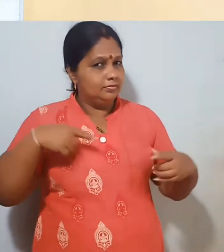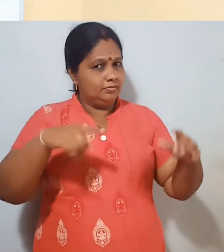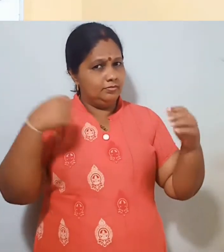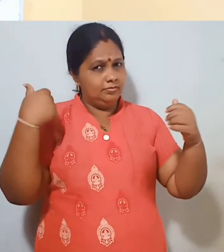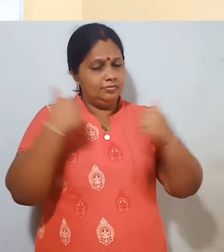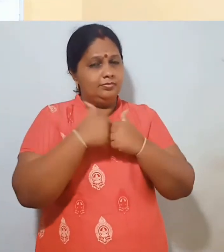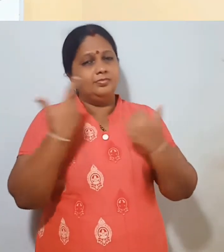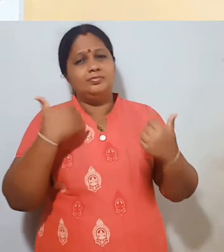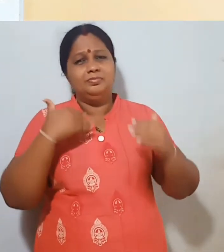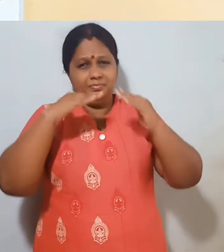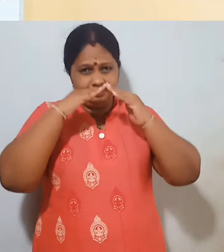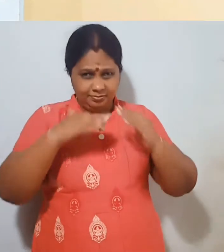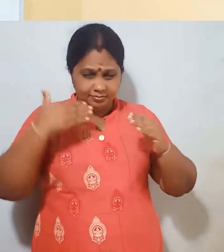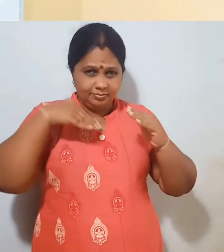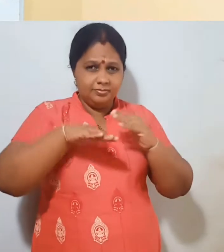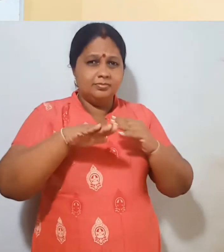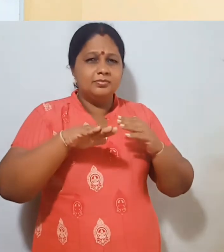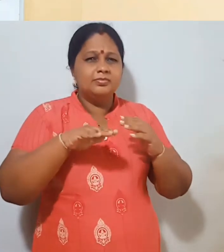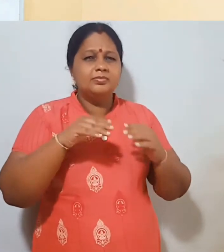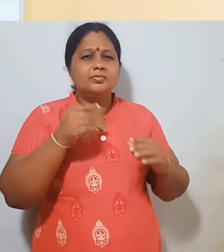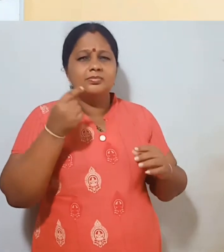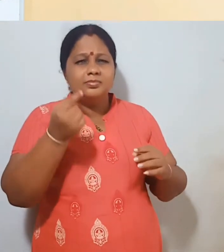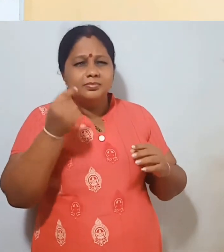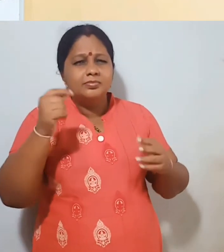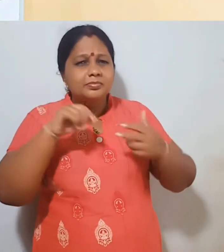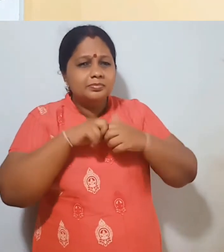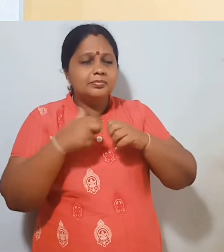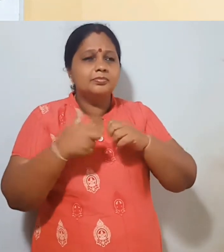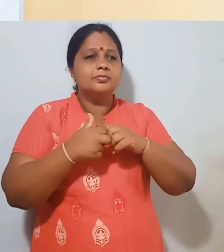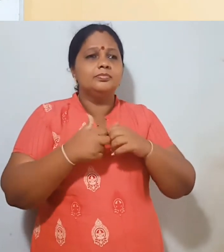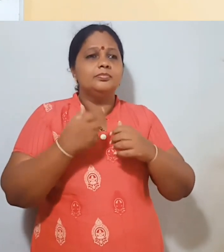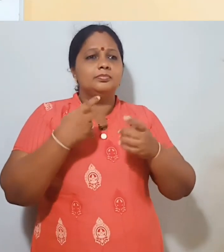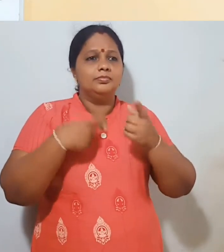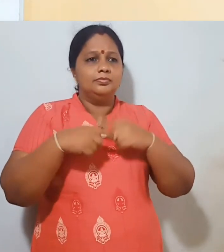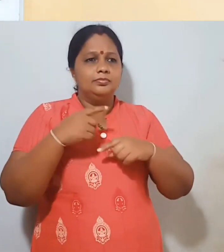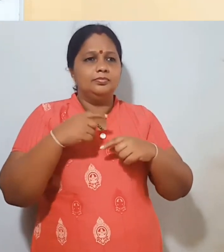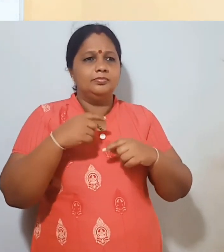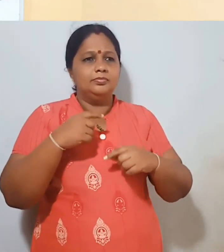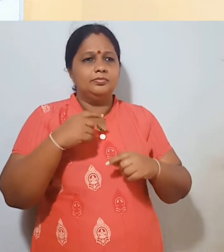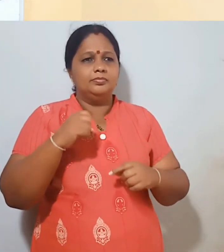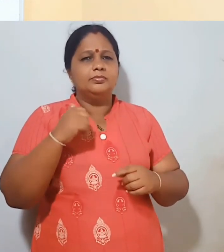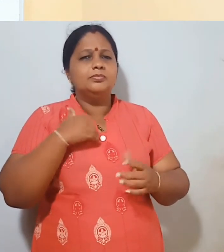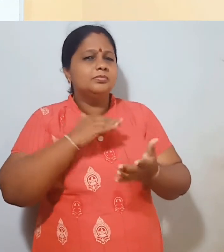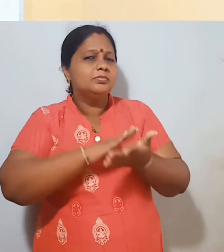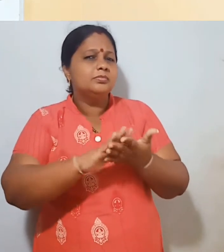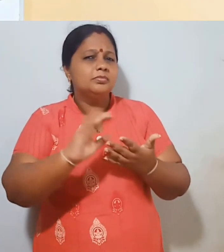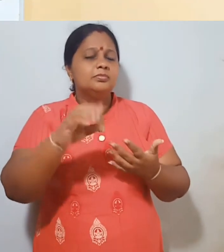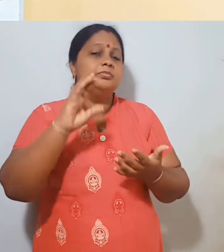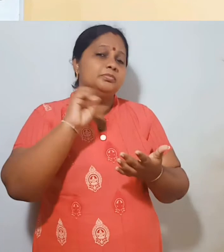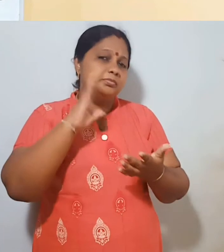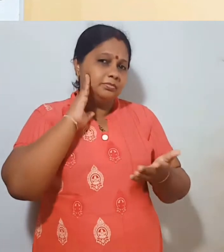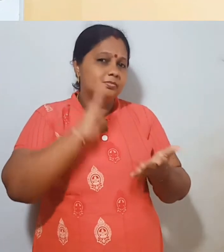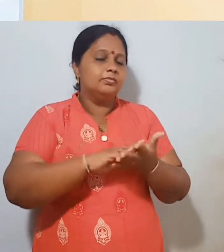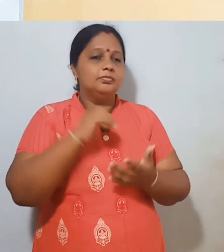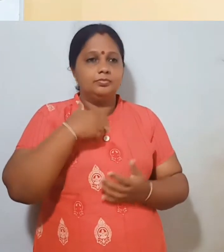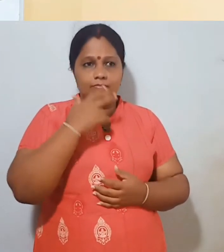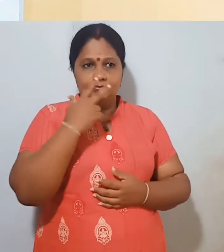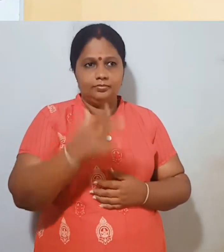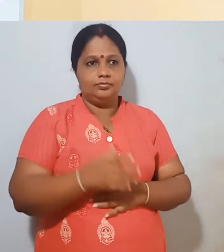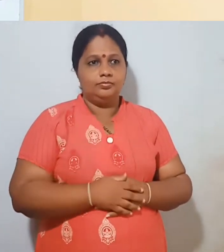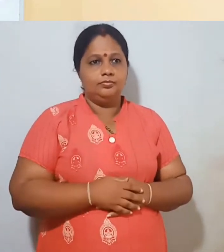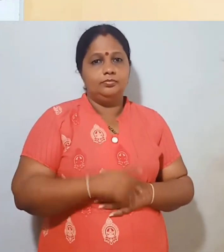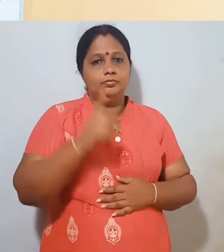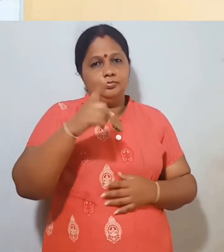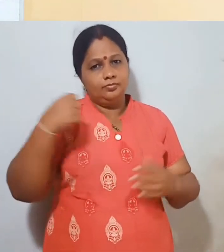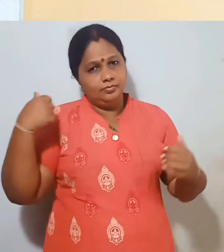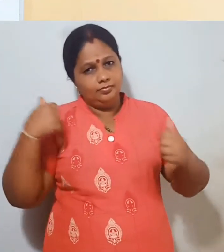நம்மட வீடுகள்ல கூட நடக்கக்கூடிய சின்ன சின்ன விபத்துகளும் அவற்றுக்குரிய என்ன மாதிரி உதவி செய்யலாம் என்றதையும் பார்ப்போம். ரைட்? ஒரு ஆக்சிடென்ட்லயோ